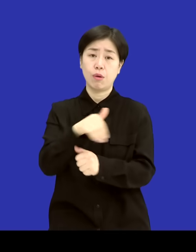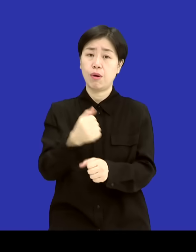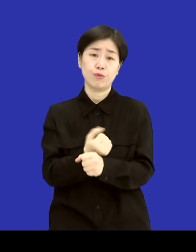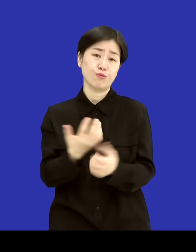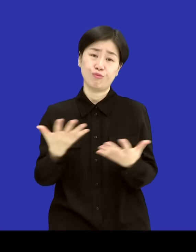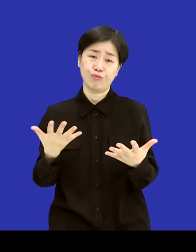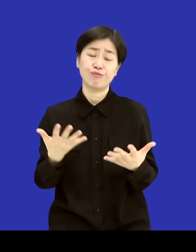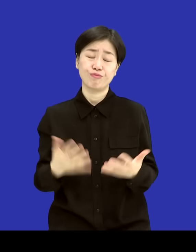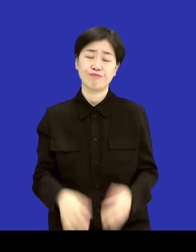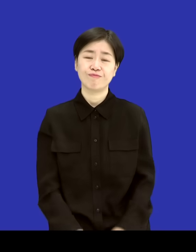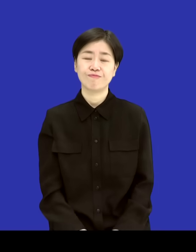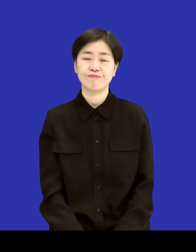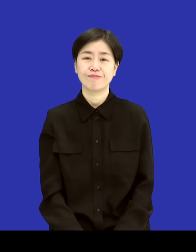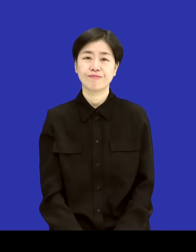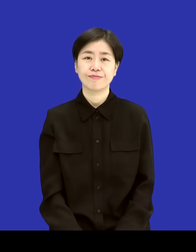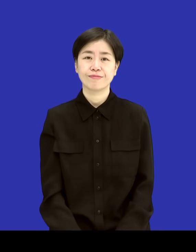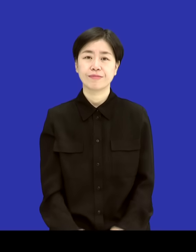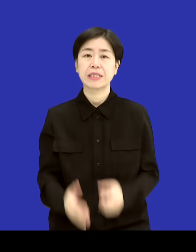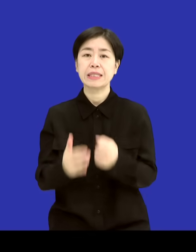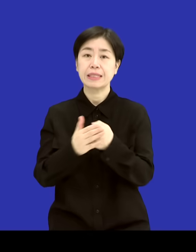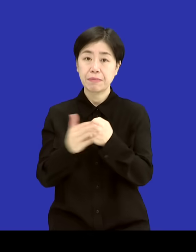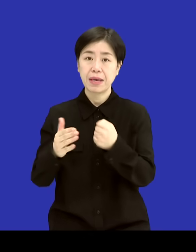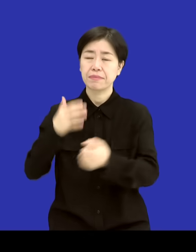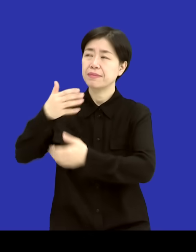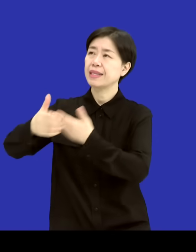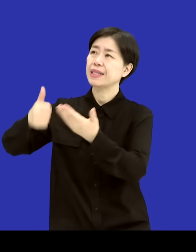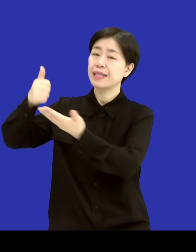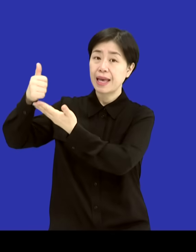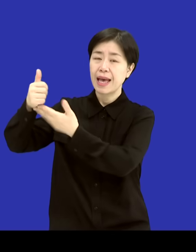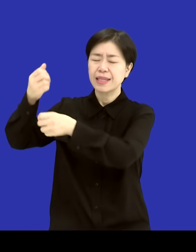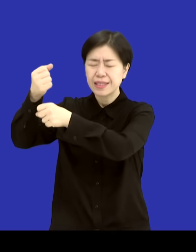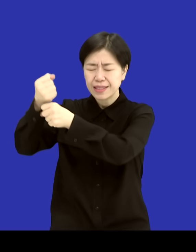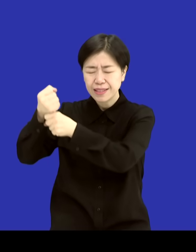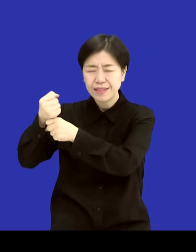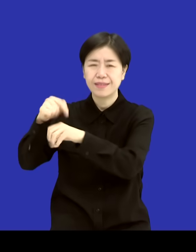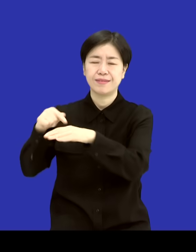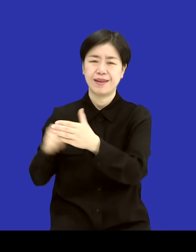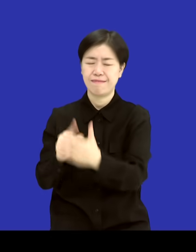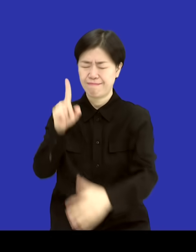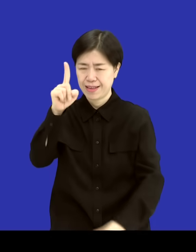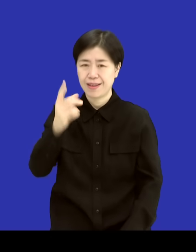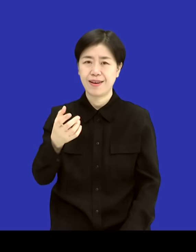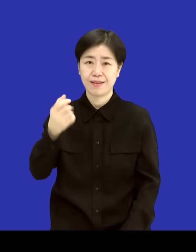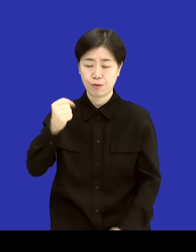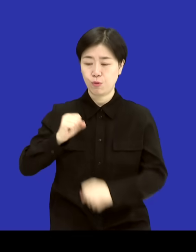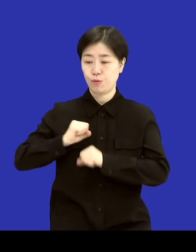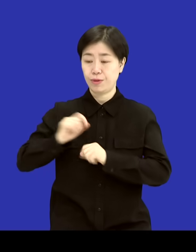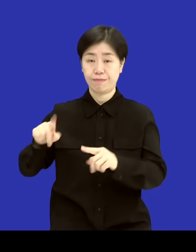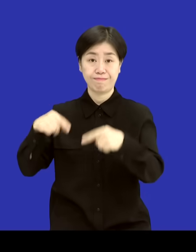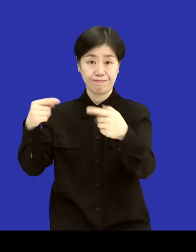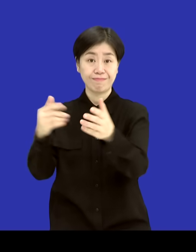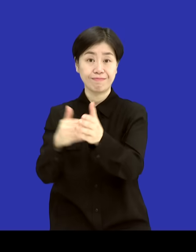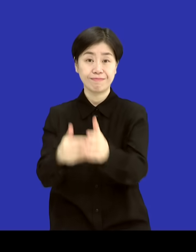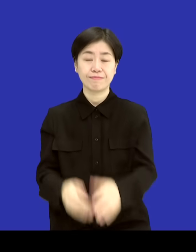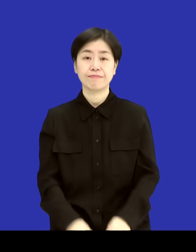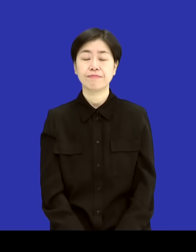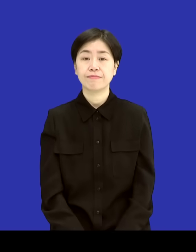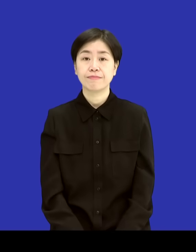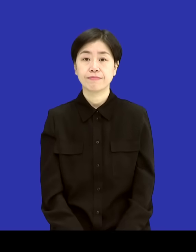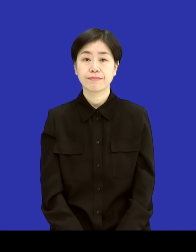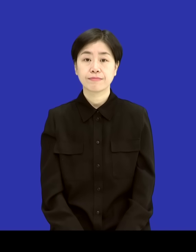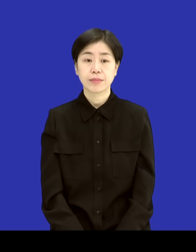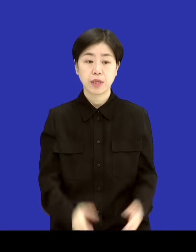되는 게 아니어서 예. 뭐 일단 하나님께 의지하는 마음으로 이제 군대에 입대하게 되었습니다. 그럼 이제